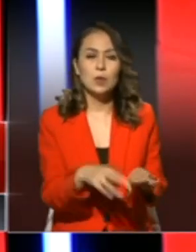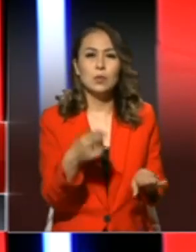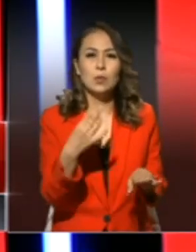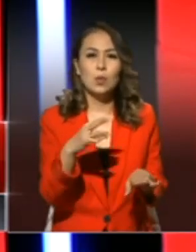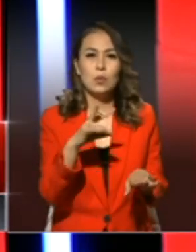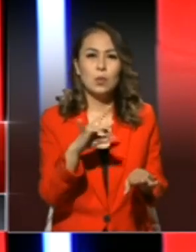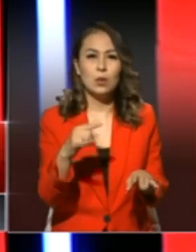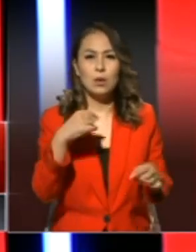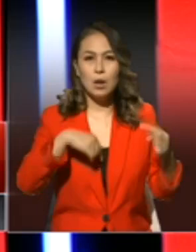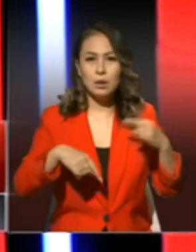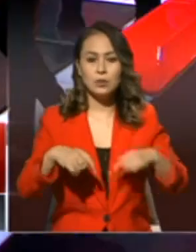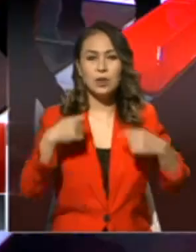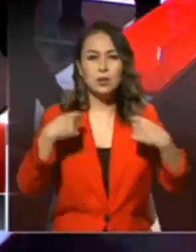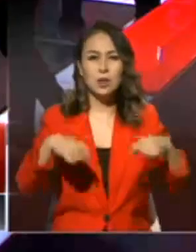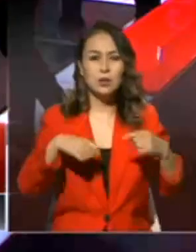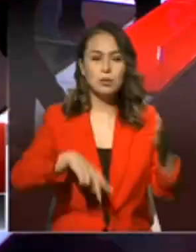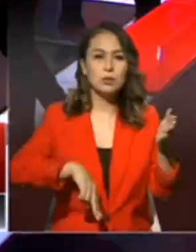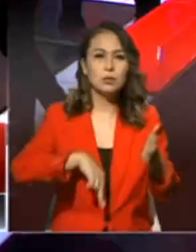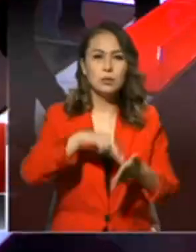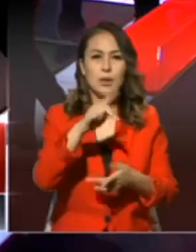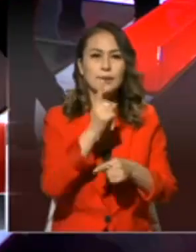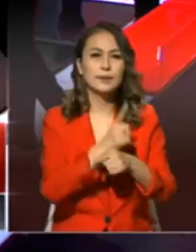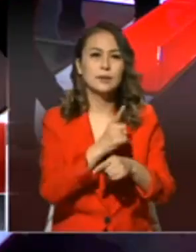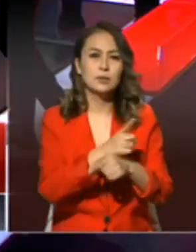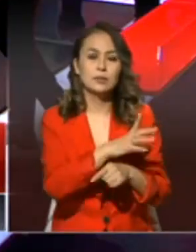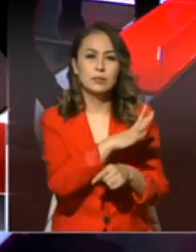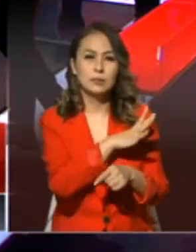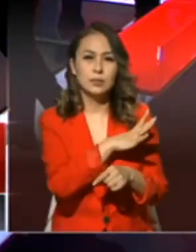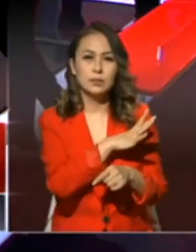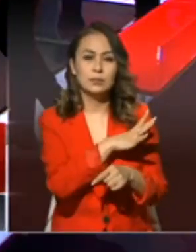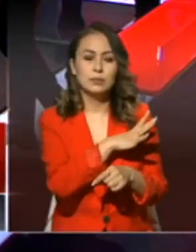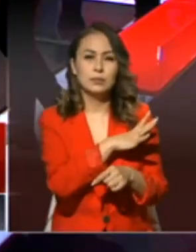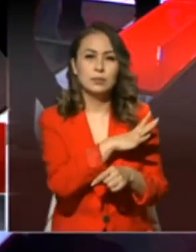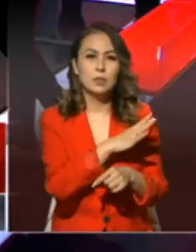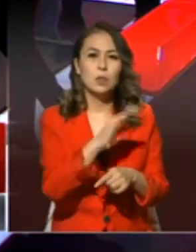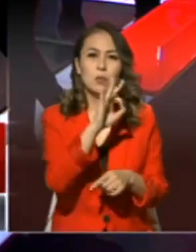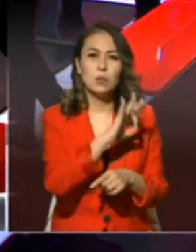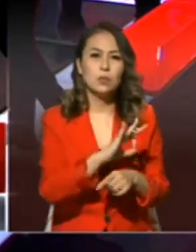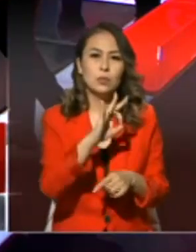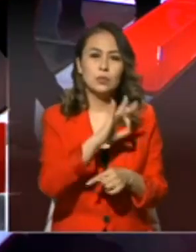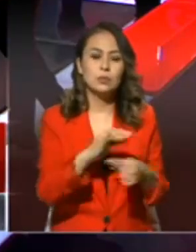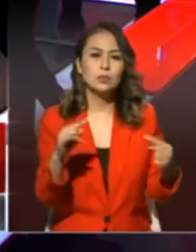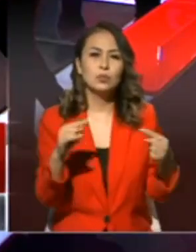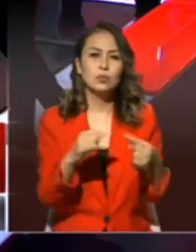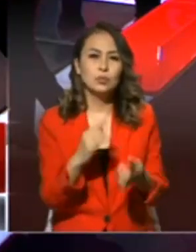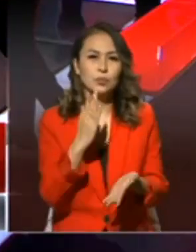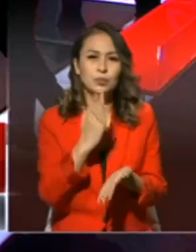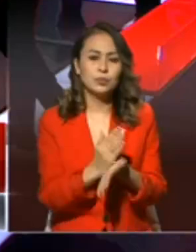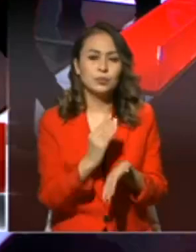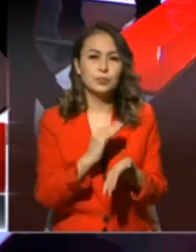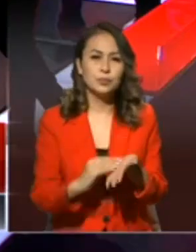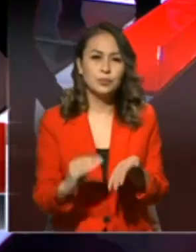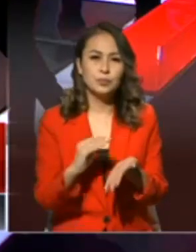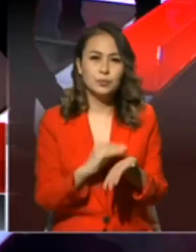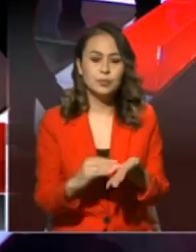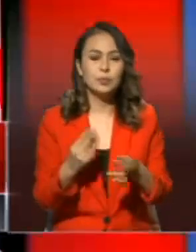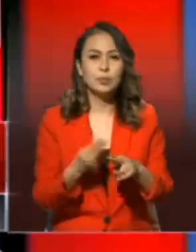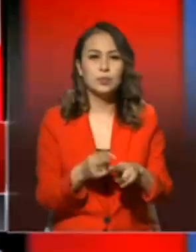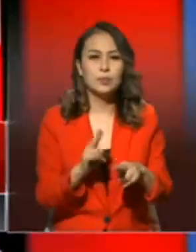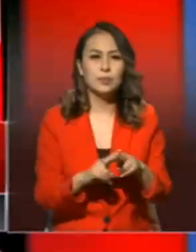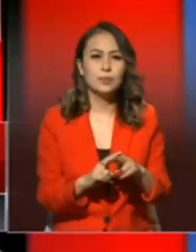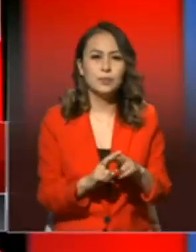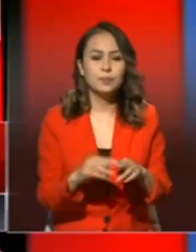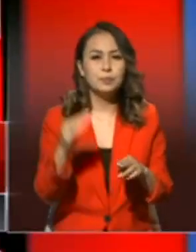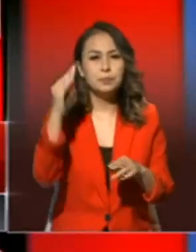донорлық органдарды сатуға, сатып алуға тыйым салынған. Ол туралы анық айтылған. Сондықтан бұл